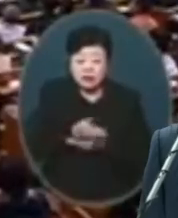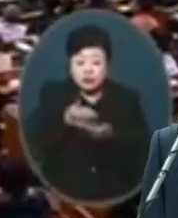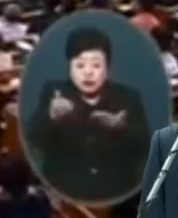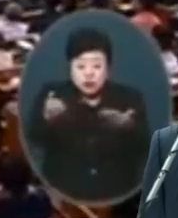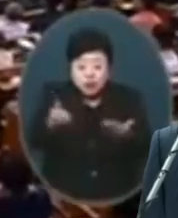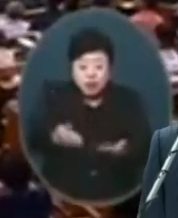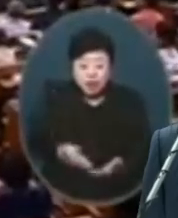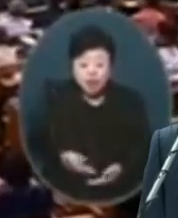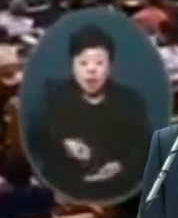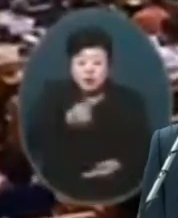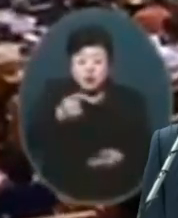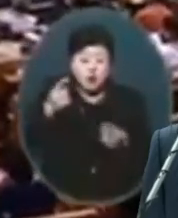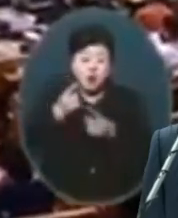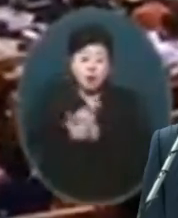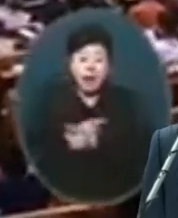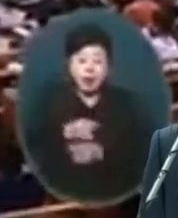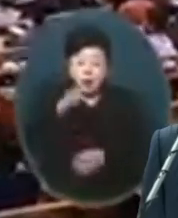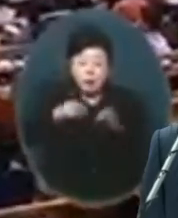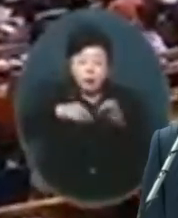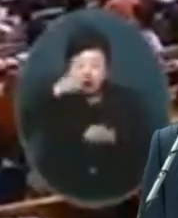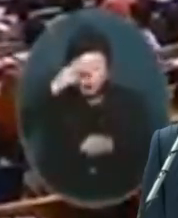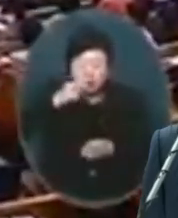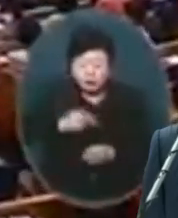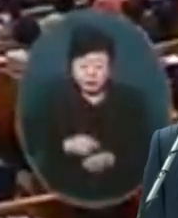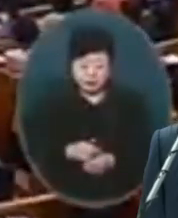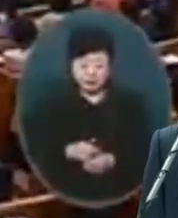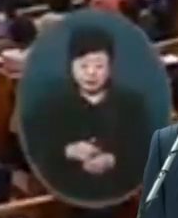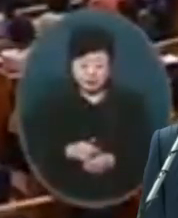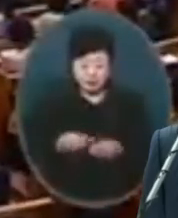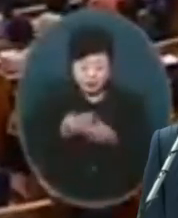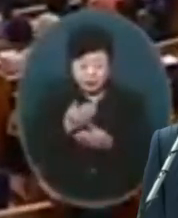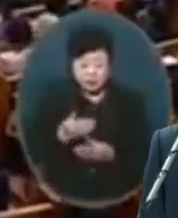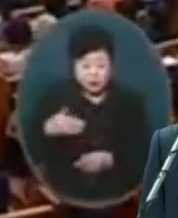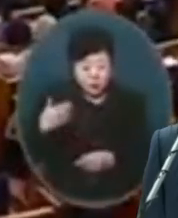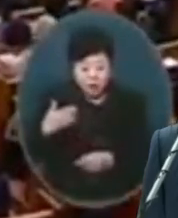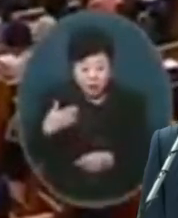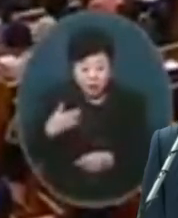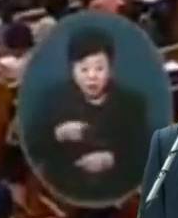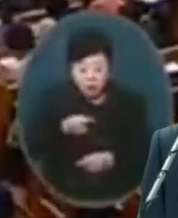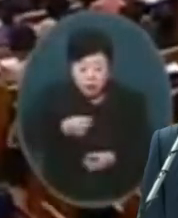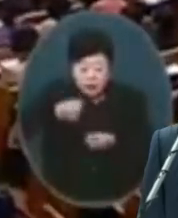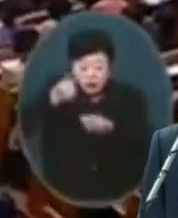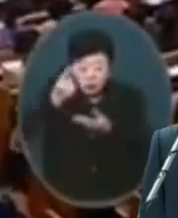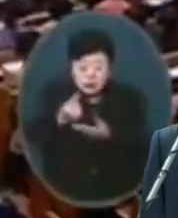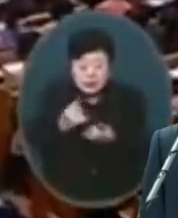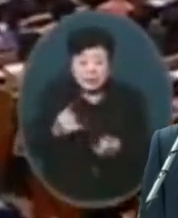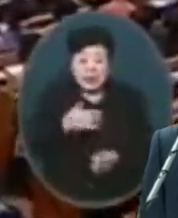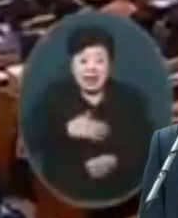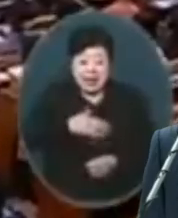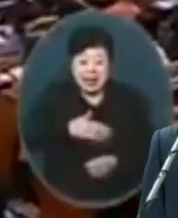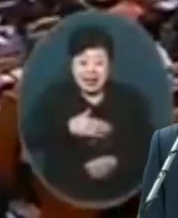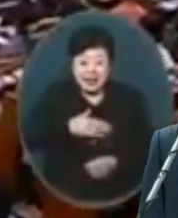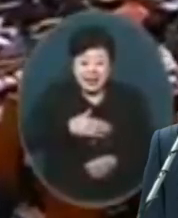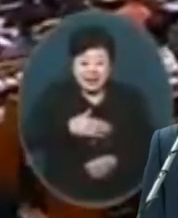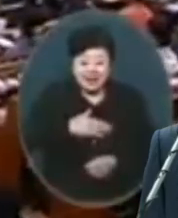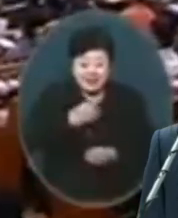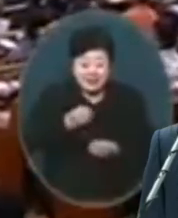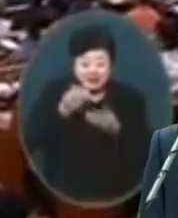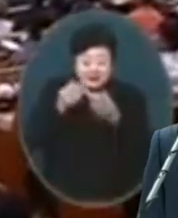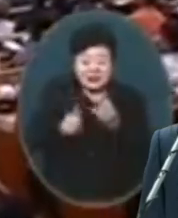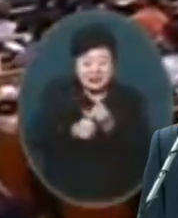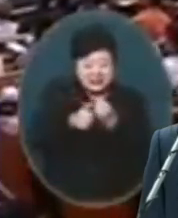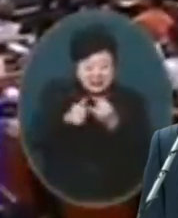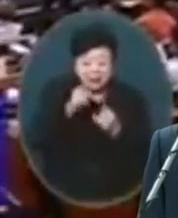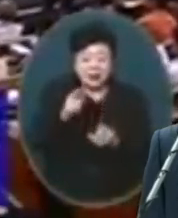연회장은 물로 된 포도주를 맛보고 어디서 나는지 알지 못하되 물동은 하인은 알더라. 연회장의 신랑을